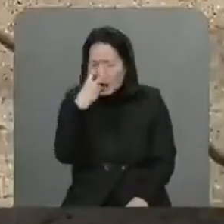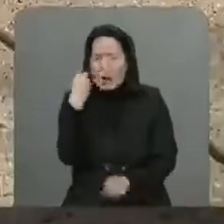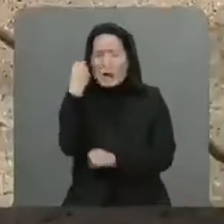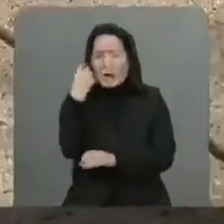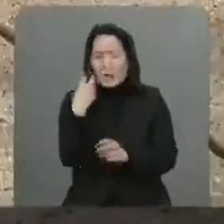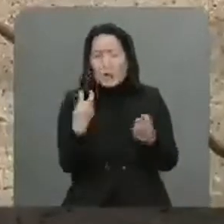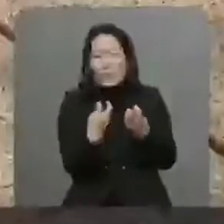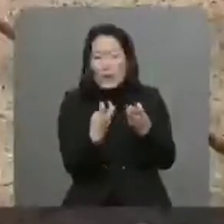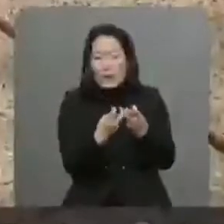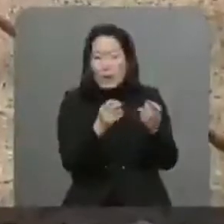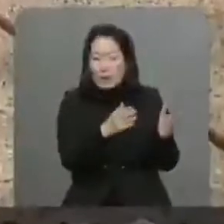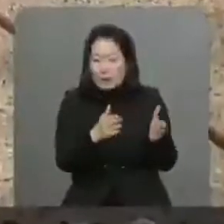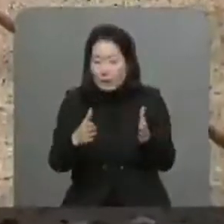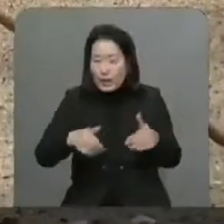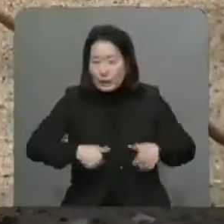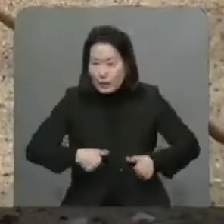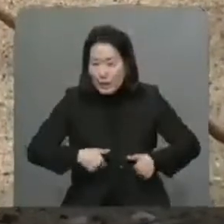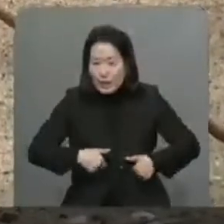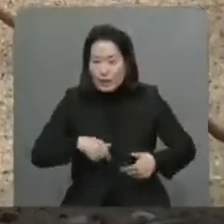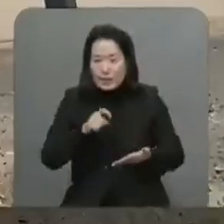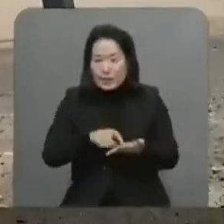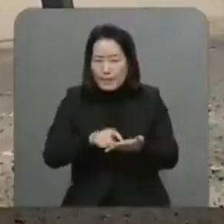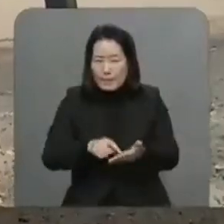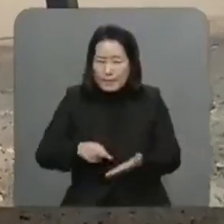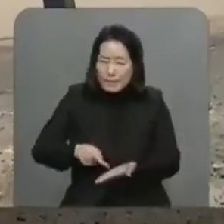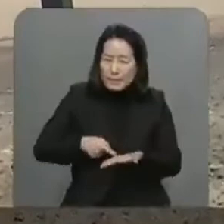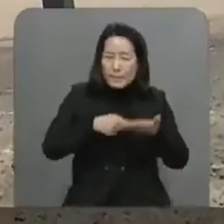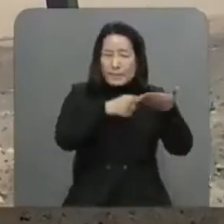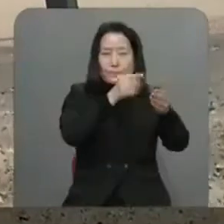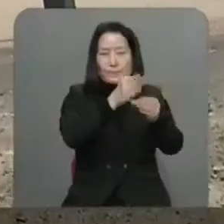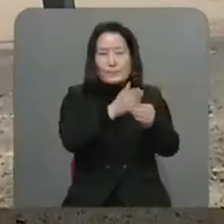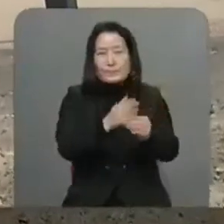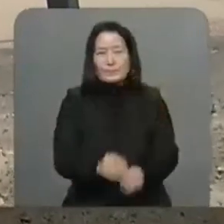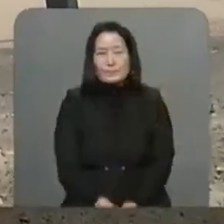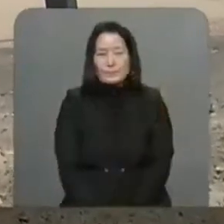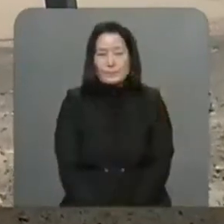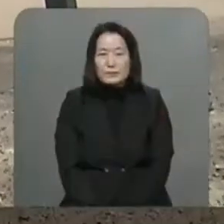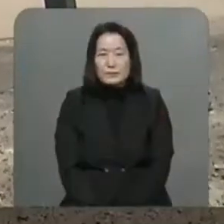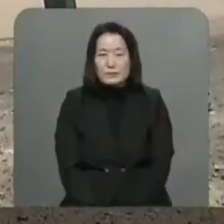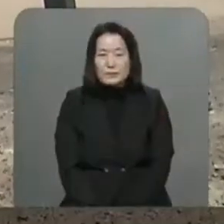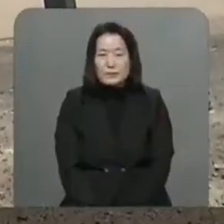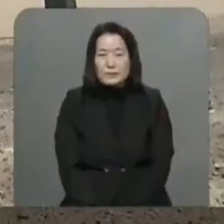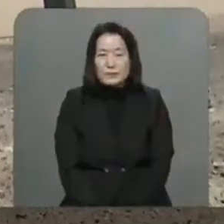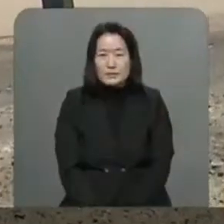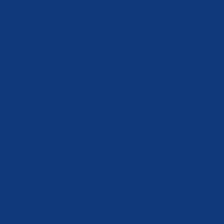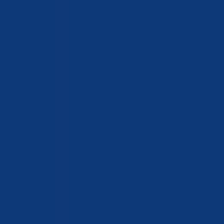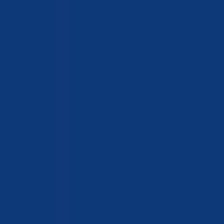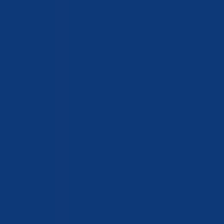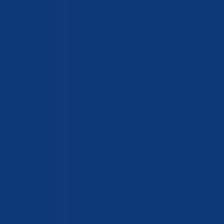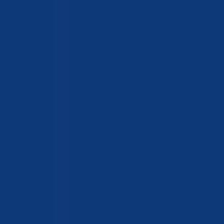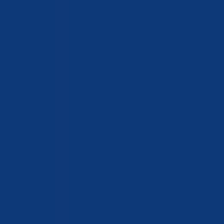시급하다는 목소리가 커지고 있습니다 kbs 뉴스 1 이룹니다